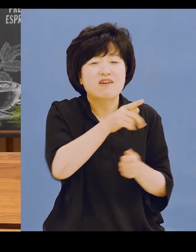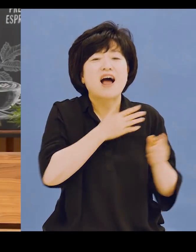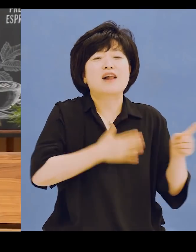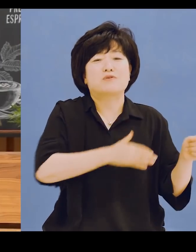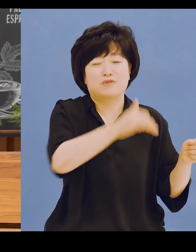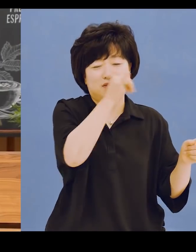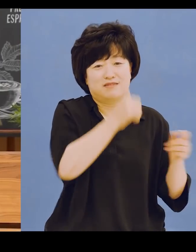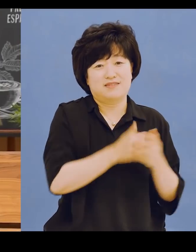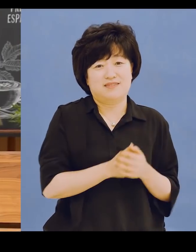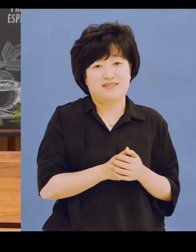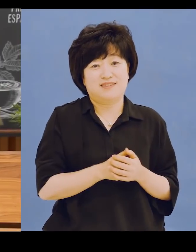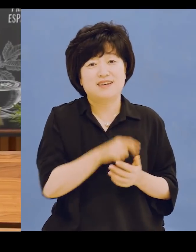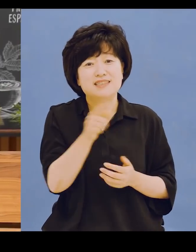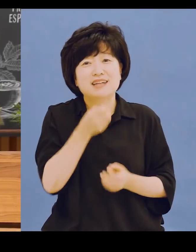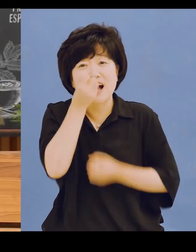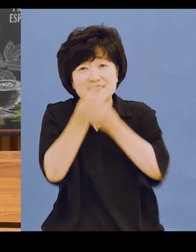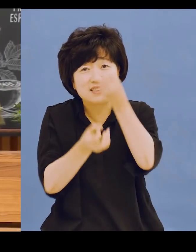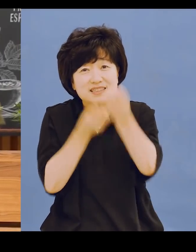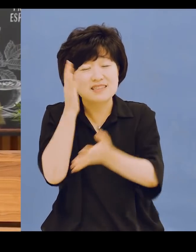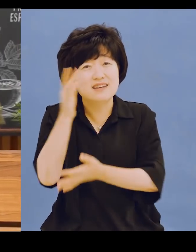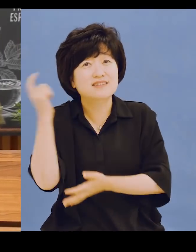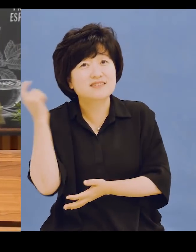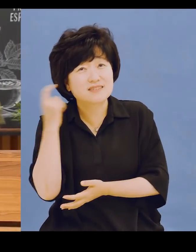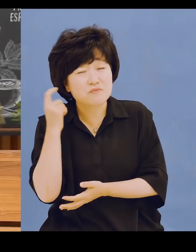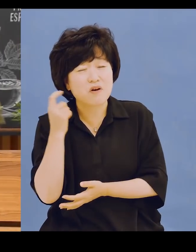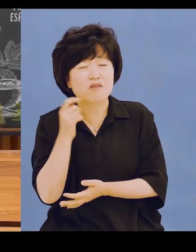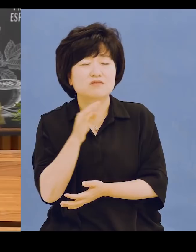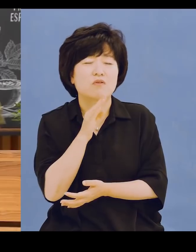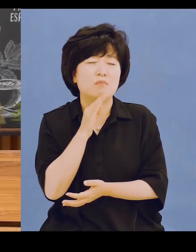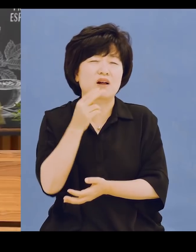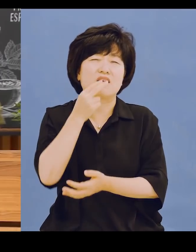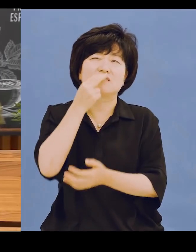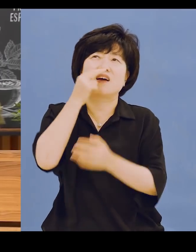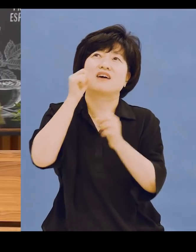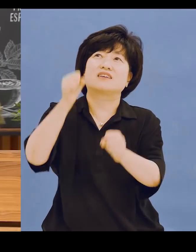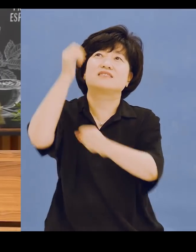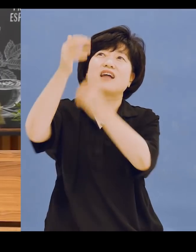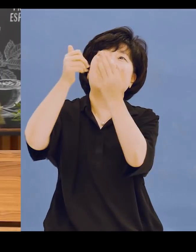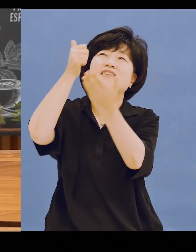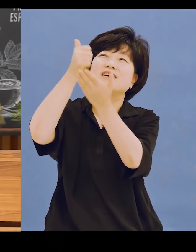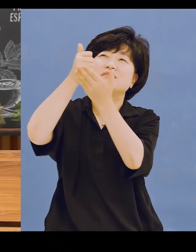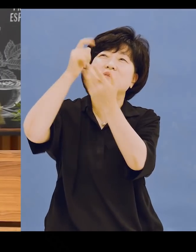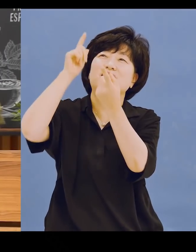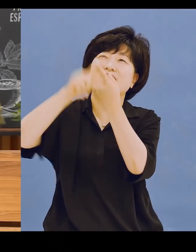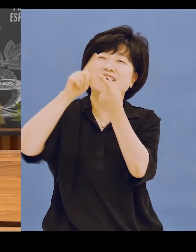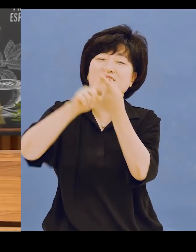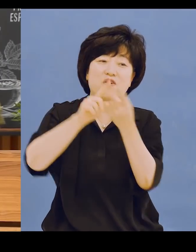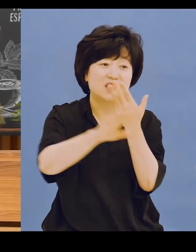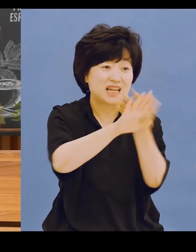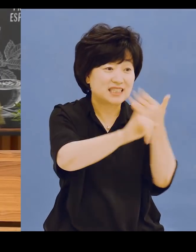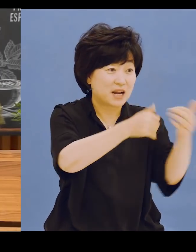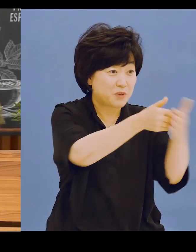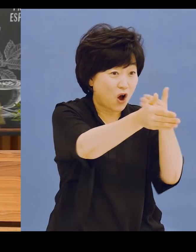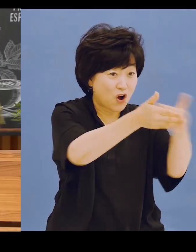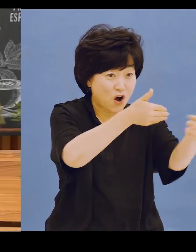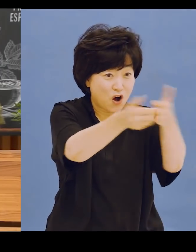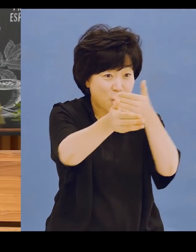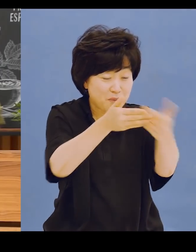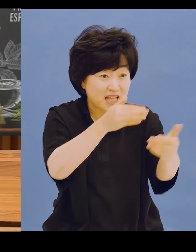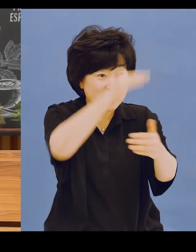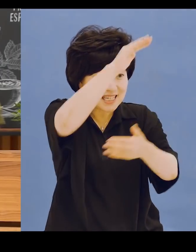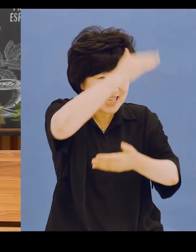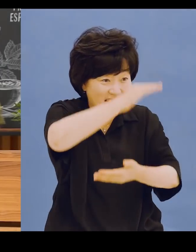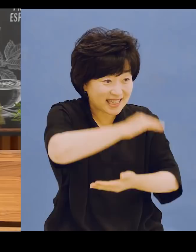결국은 하나님이 살아 역사하신다는 것을 많은 사람들의 경험과 시각과 청각과 모든